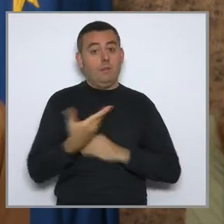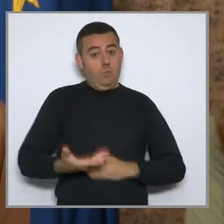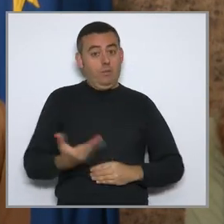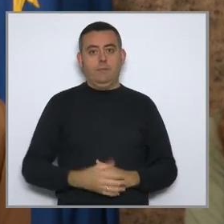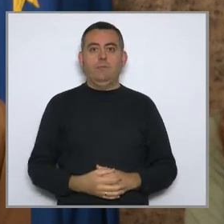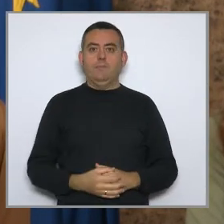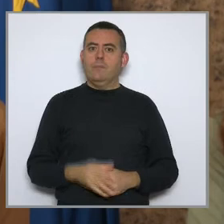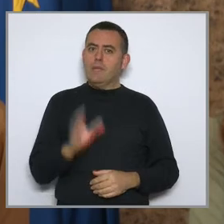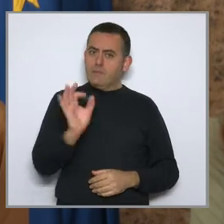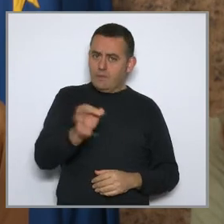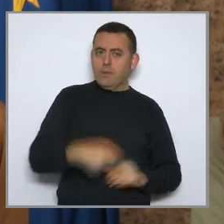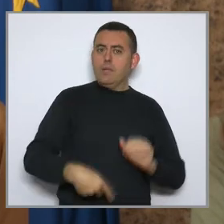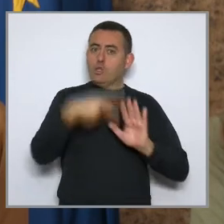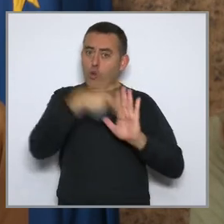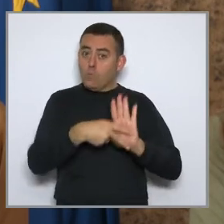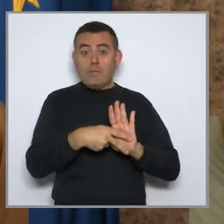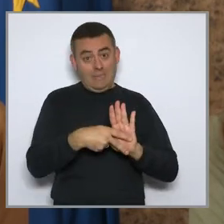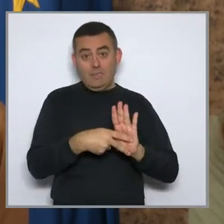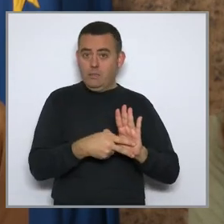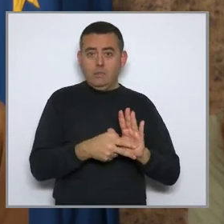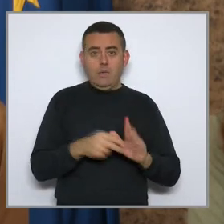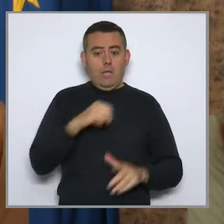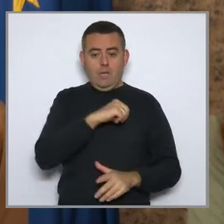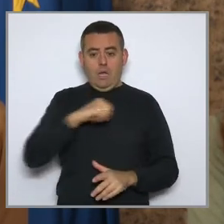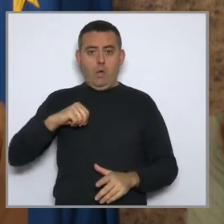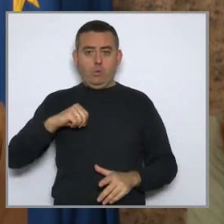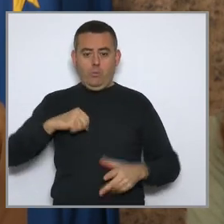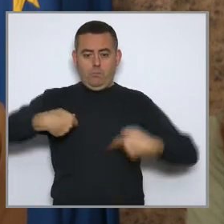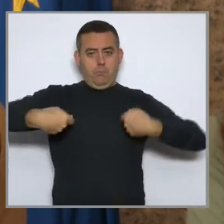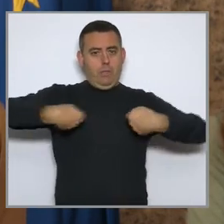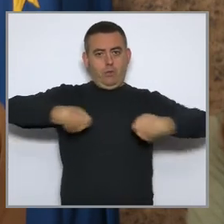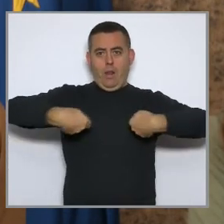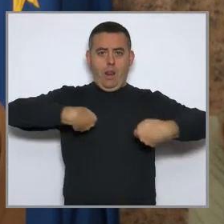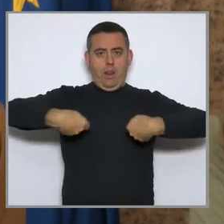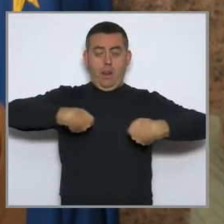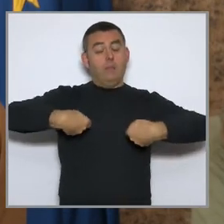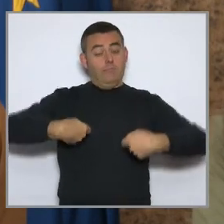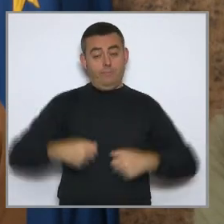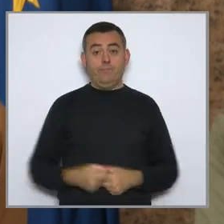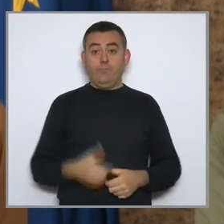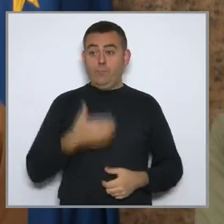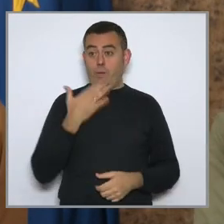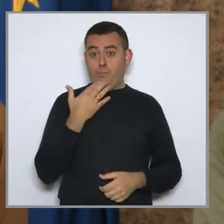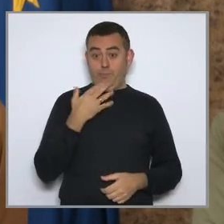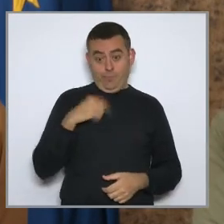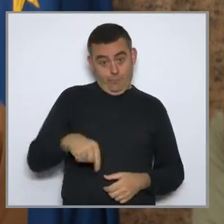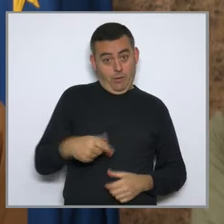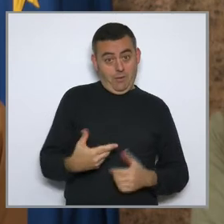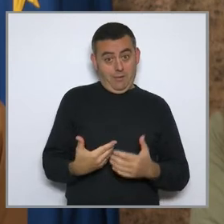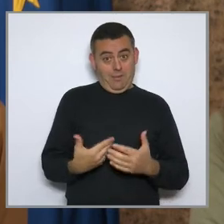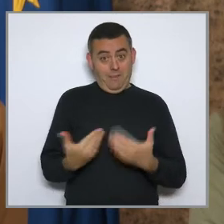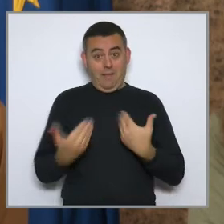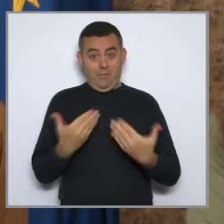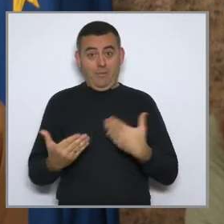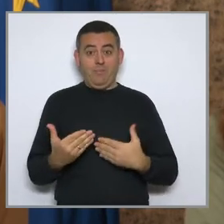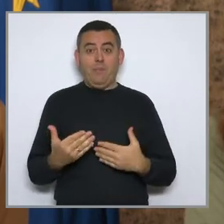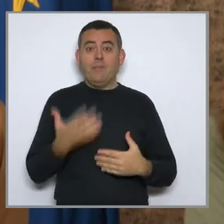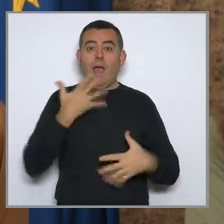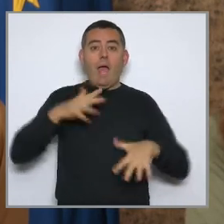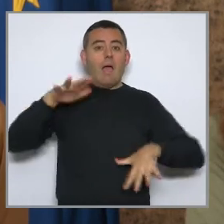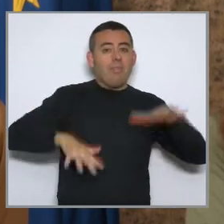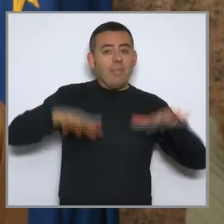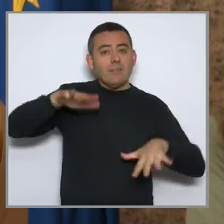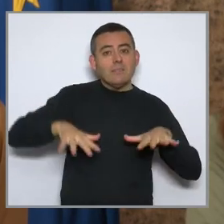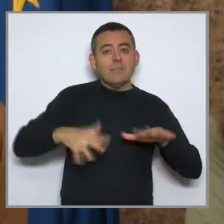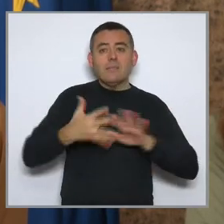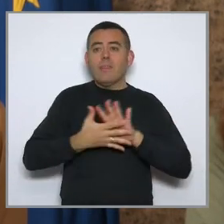d'autoexigència. Un dia fa un moment li comentava com a exemple el que passa de vegades. Ja no se pot anar a partir